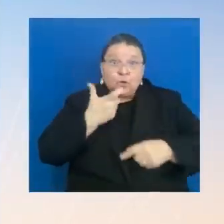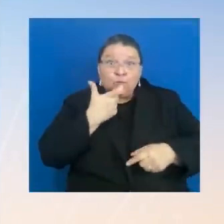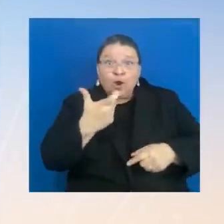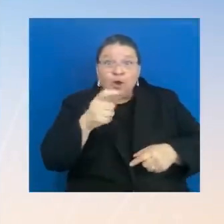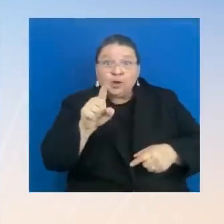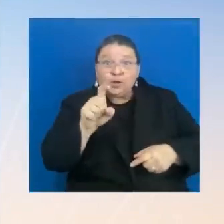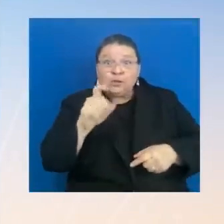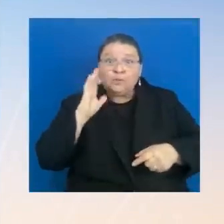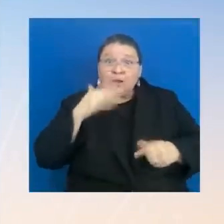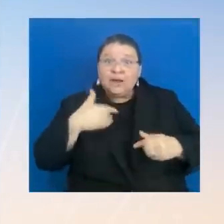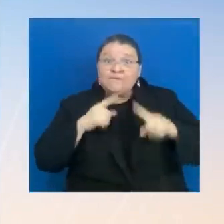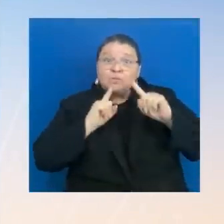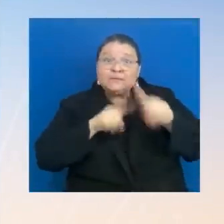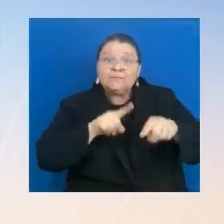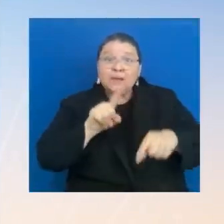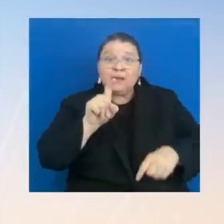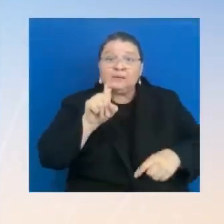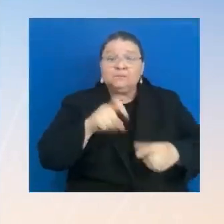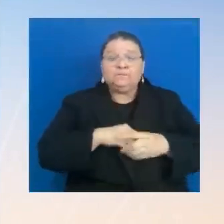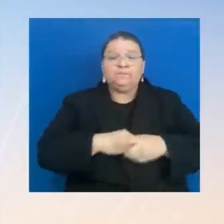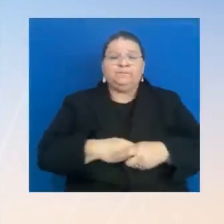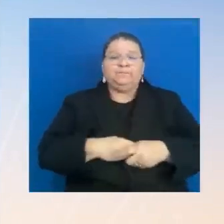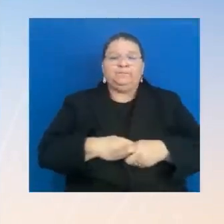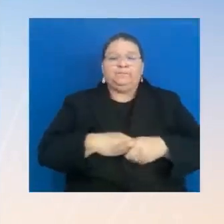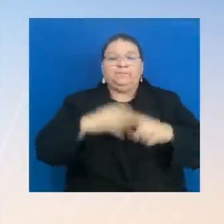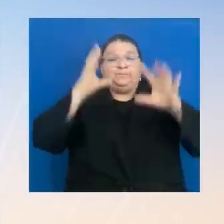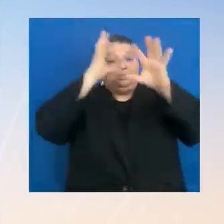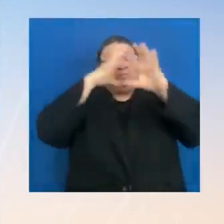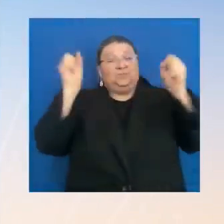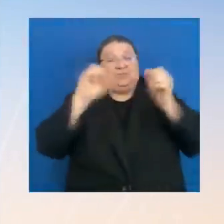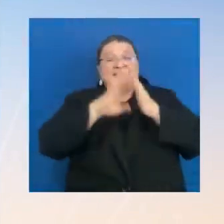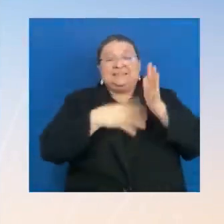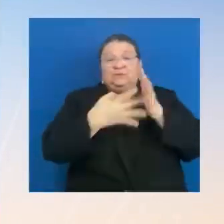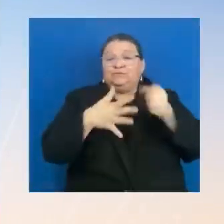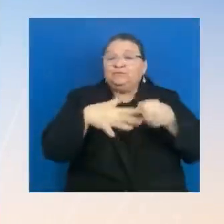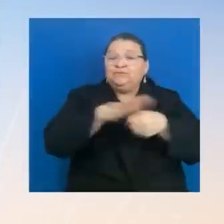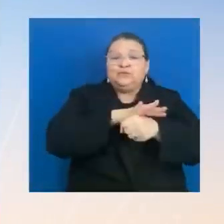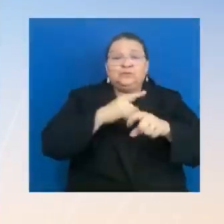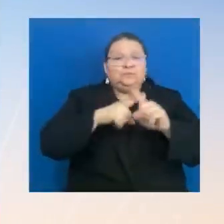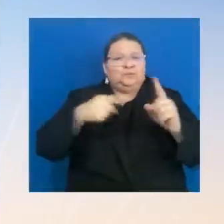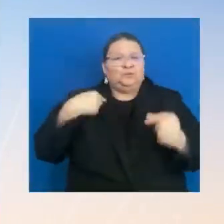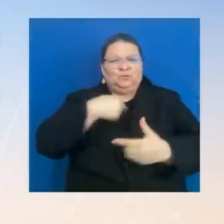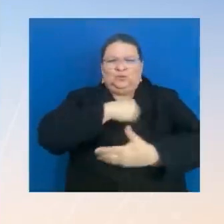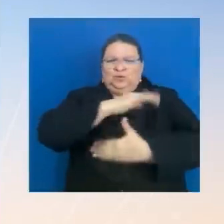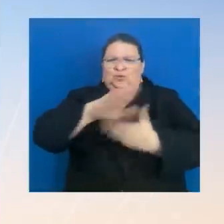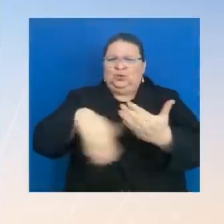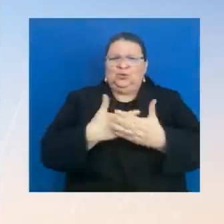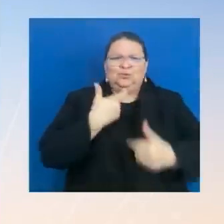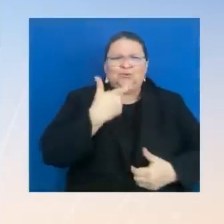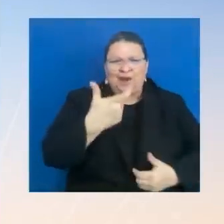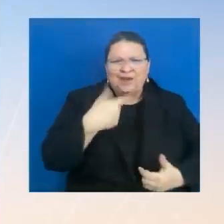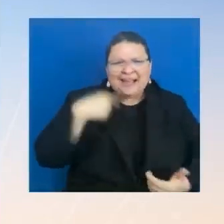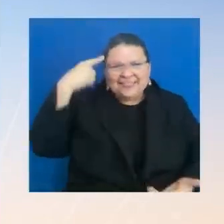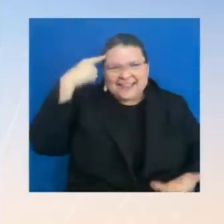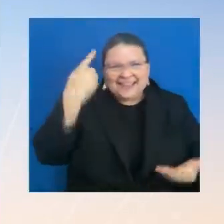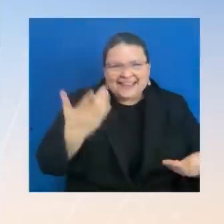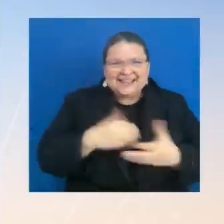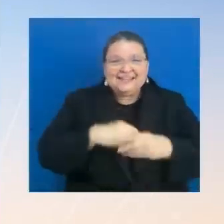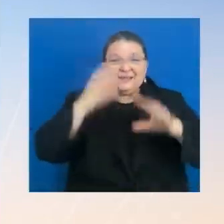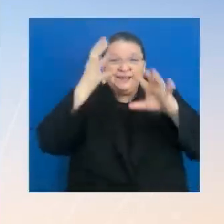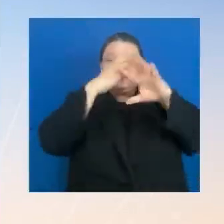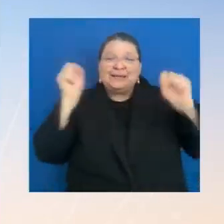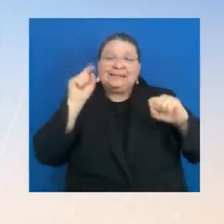Spassacki nói. Sanger sau đó hỏi, liệu Mỹ có sẵn sàng cung cấp loại hệ thống chống hỏa tiễn mà họ gửi cho Israel để